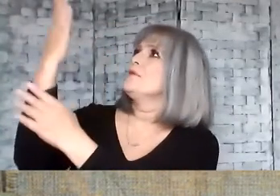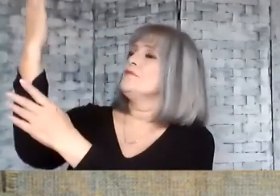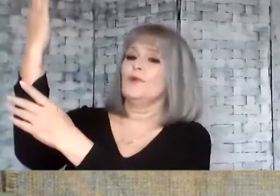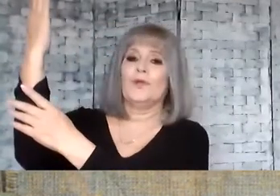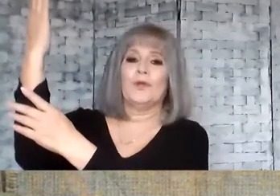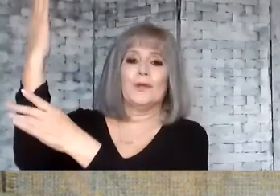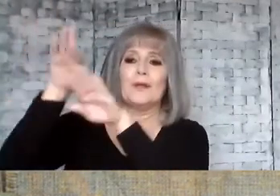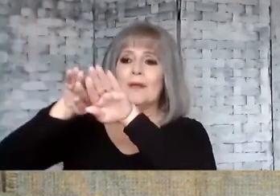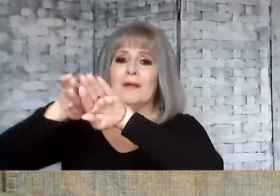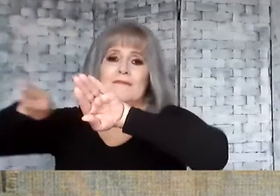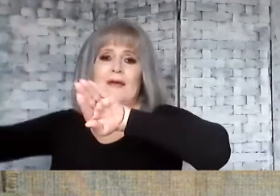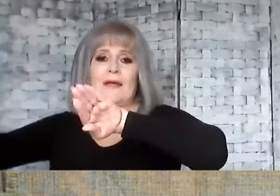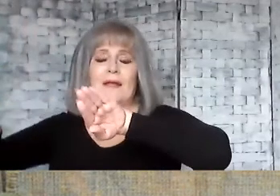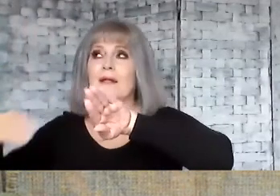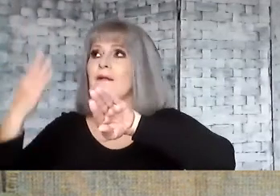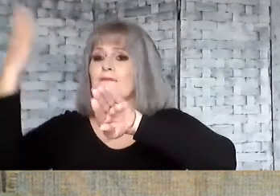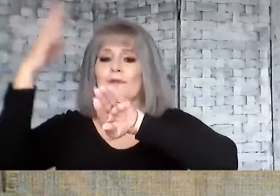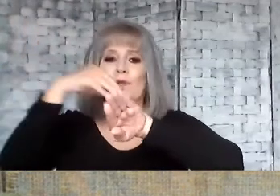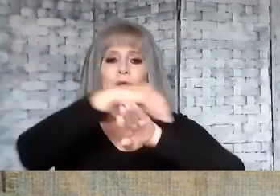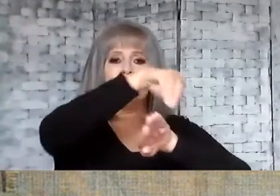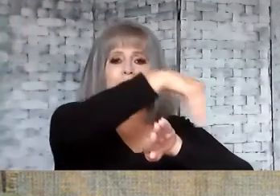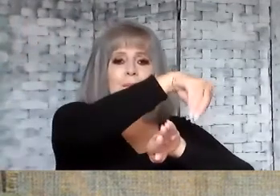skei van respect vir u familie nie.